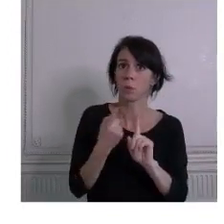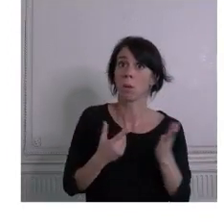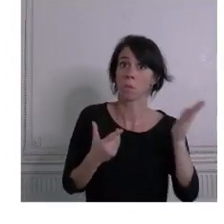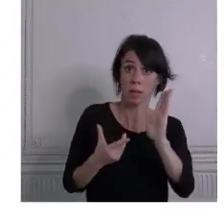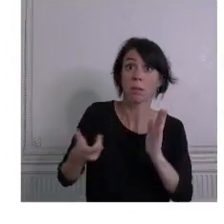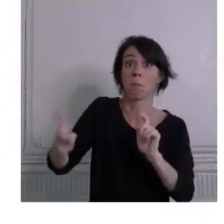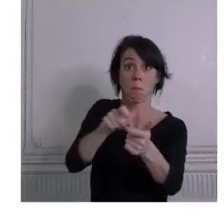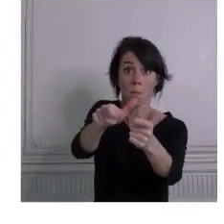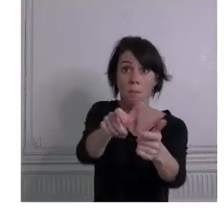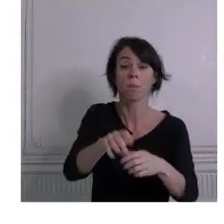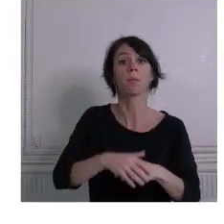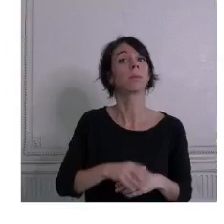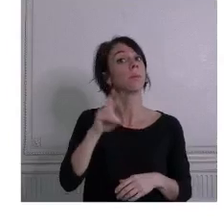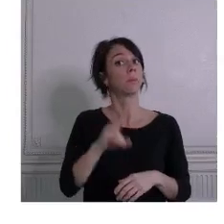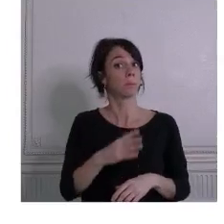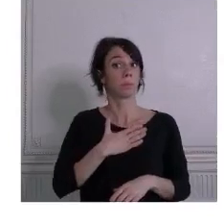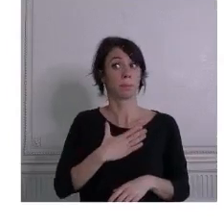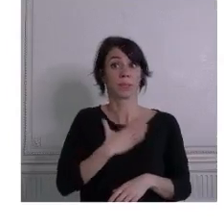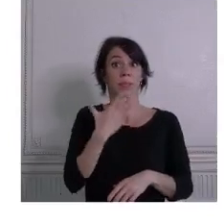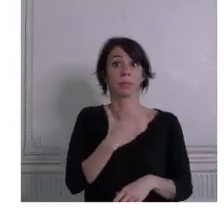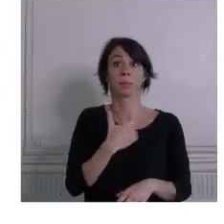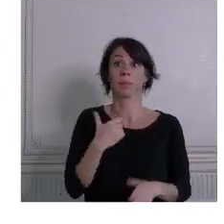c'est l'ensemble de